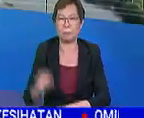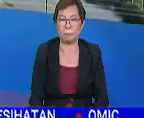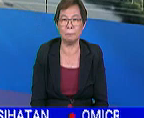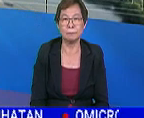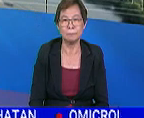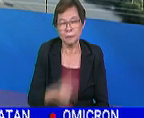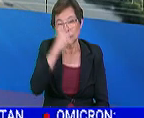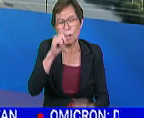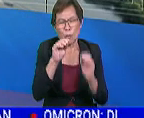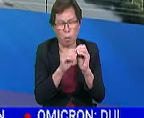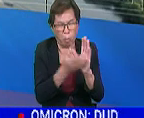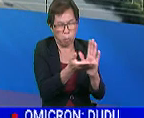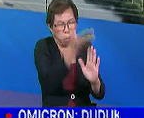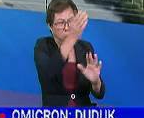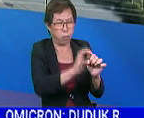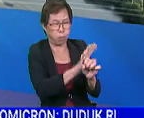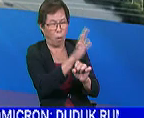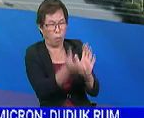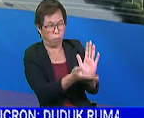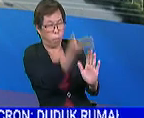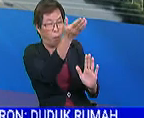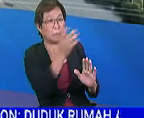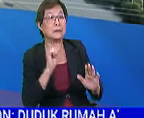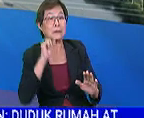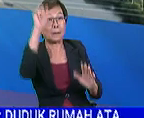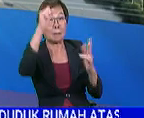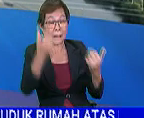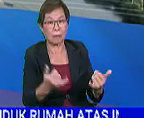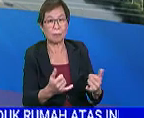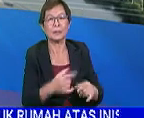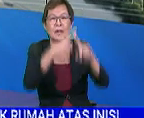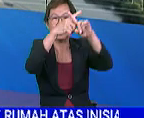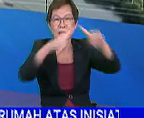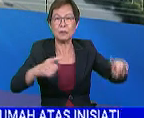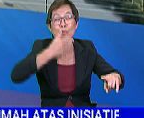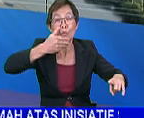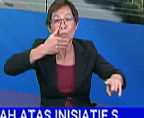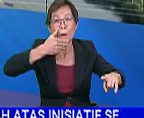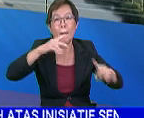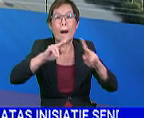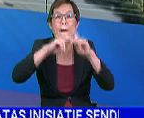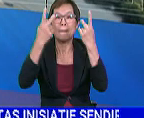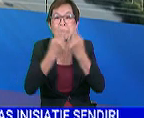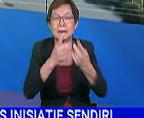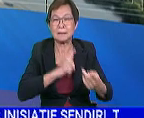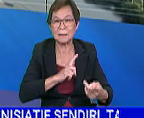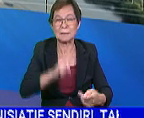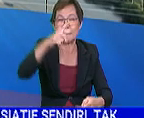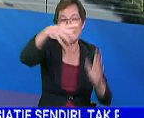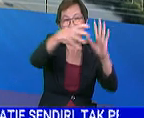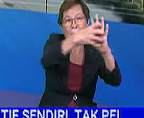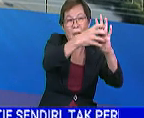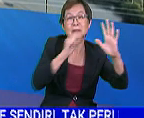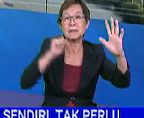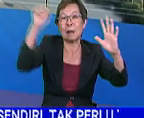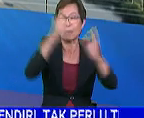berikutan peningkatan semula kes covid-19 di Sabah dewan Pemuda Parti Islam semalaysia pas Sabah